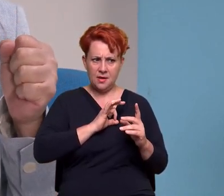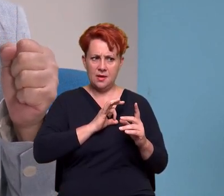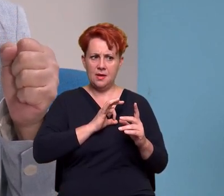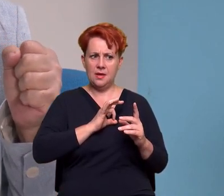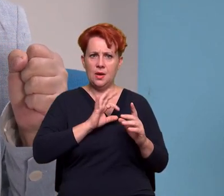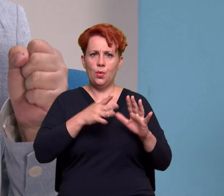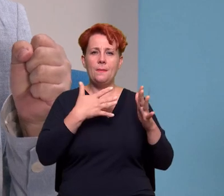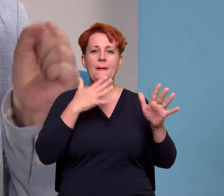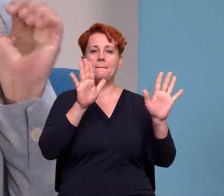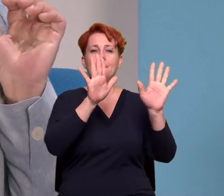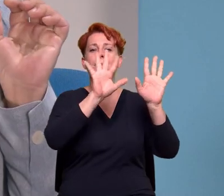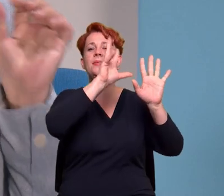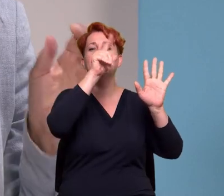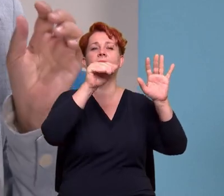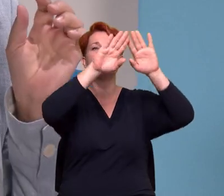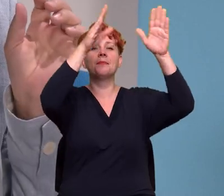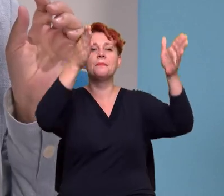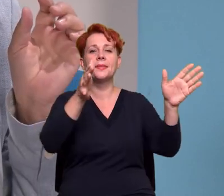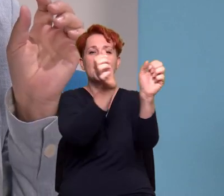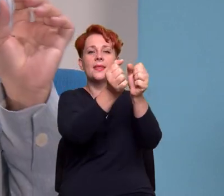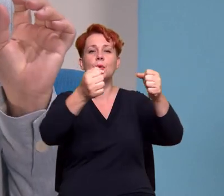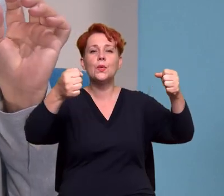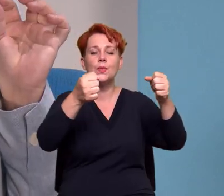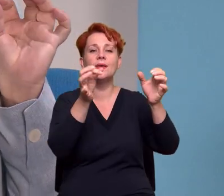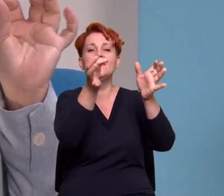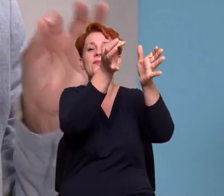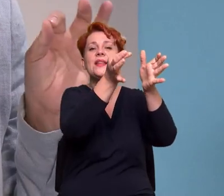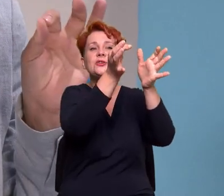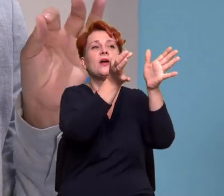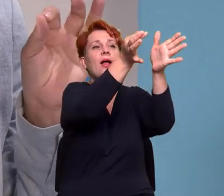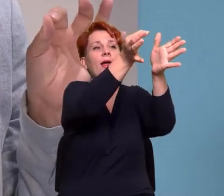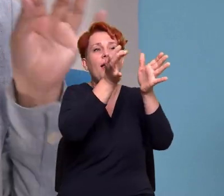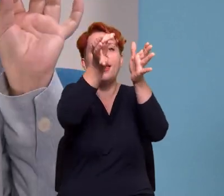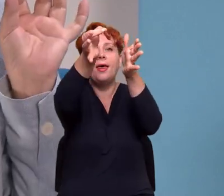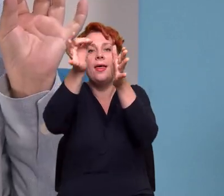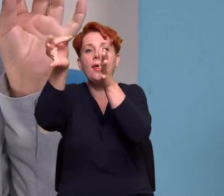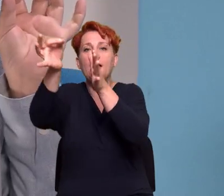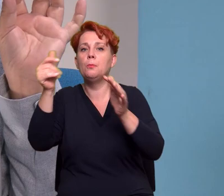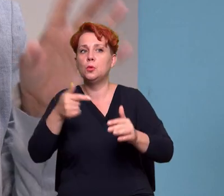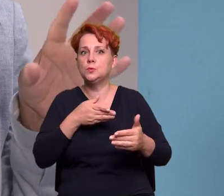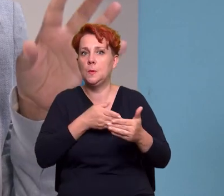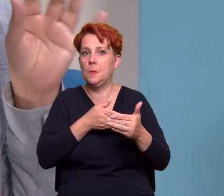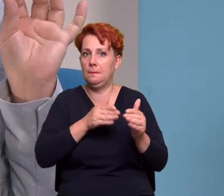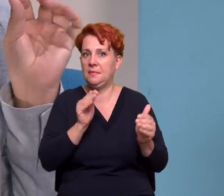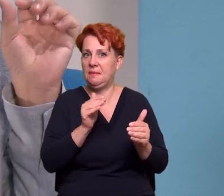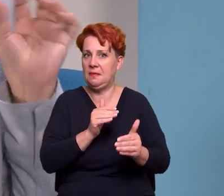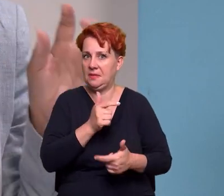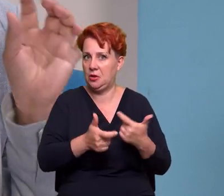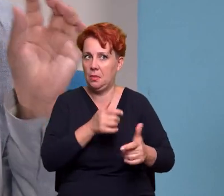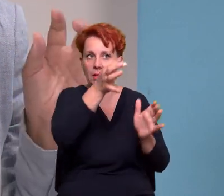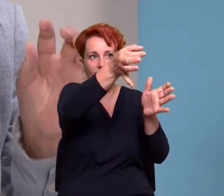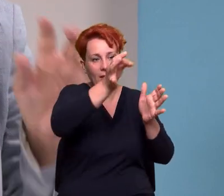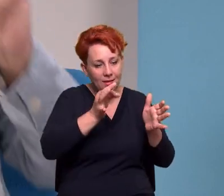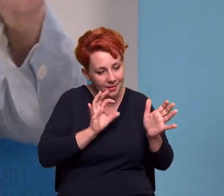z serwantki filiżanek z Altwasser, z wytwórni